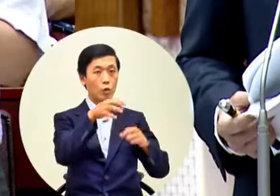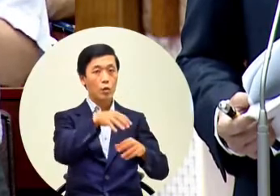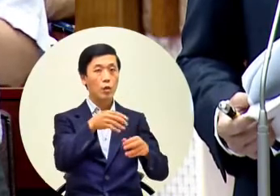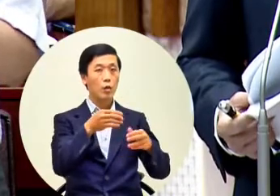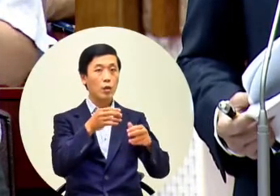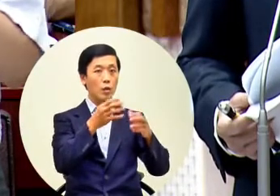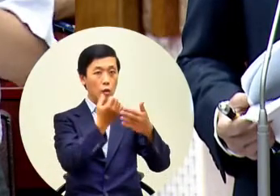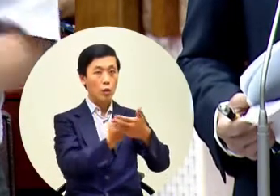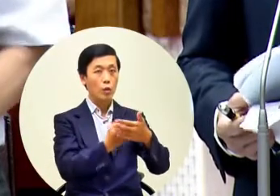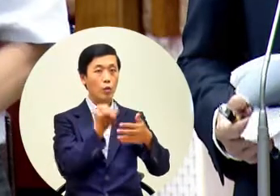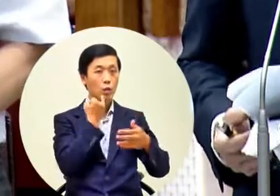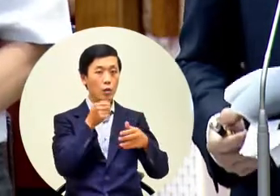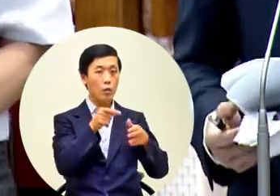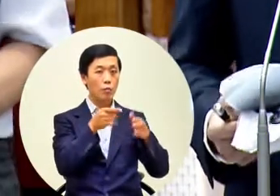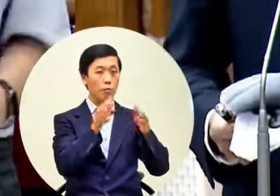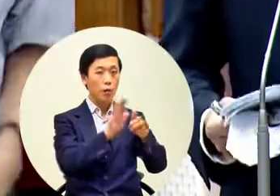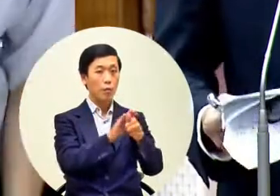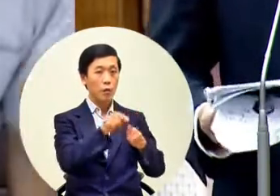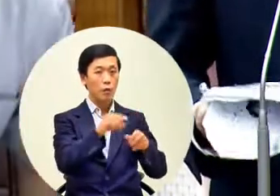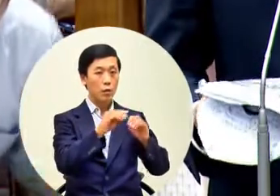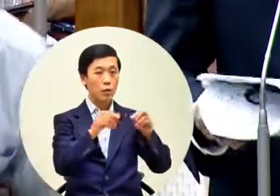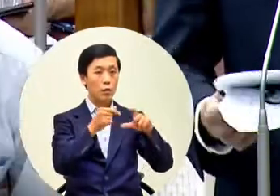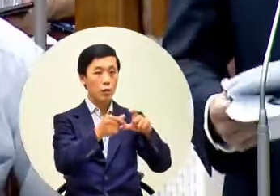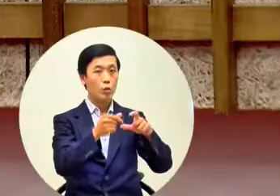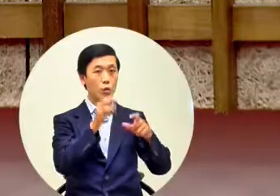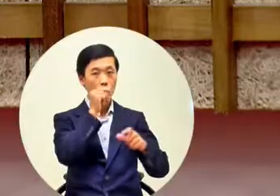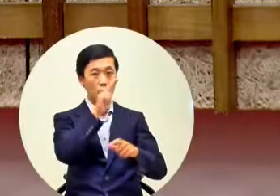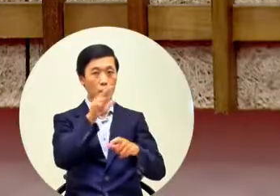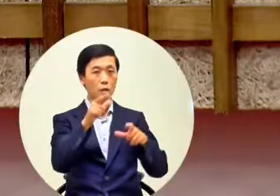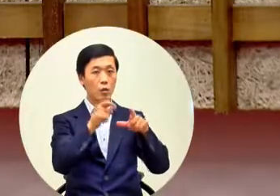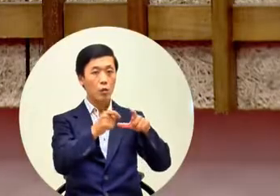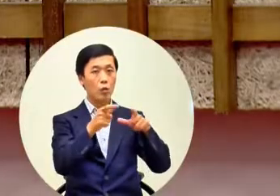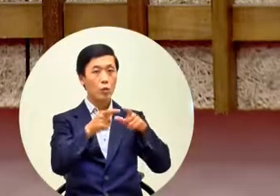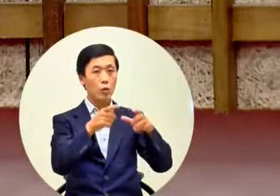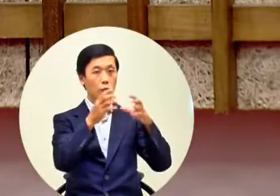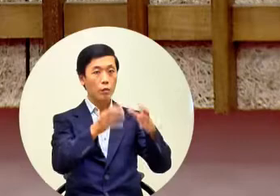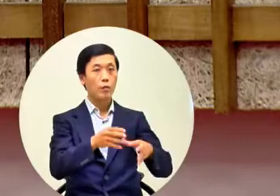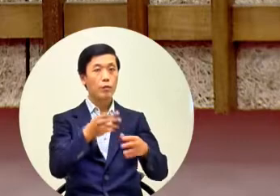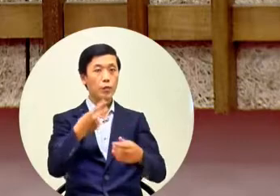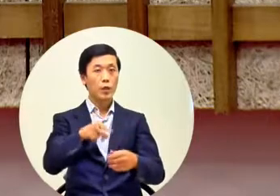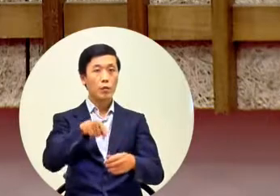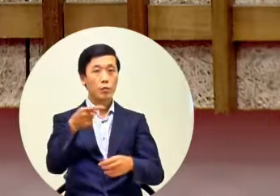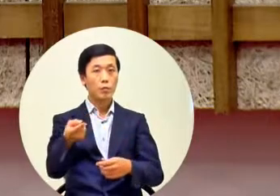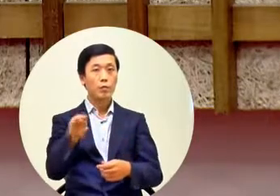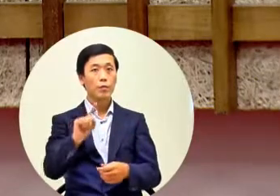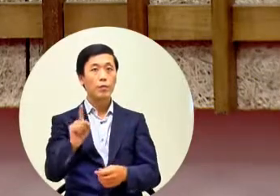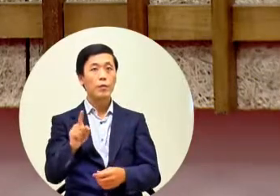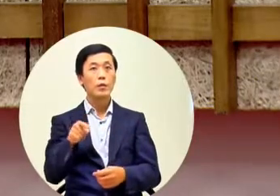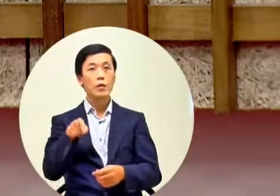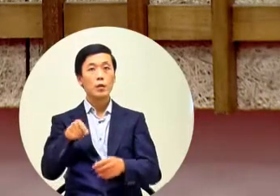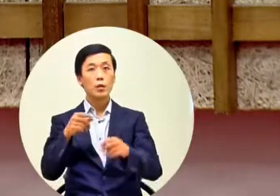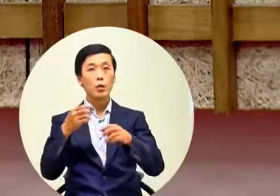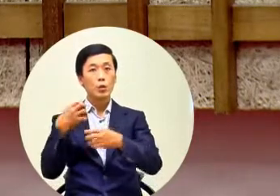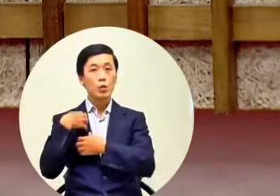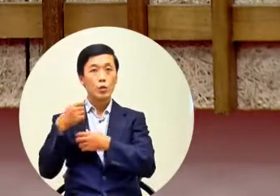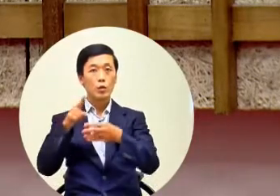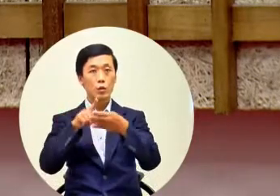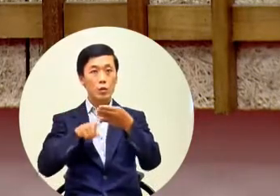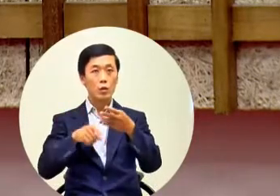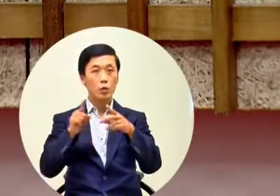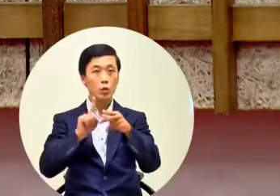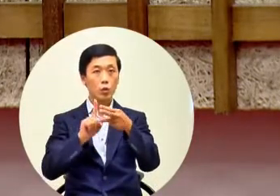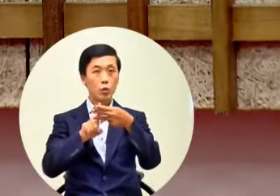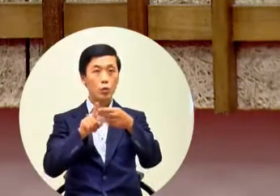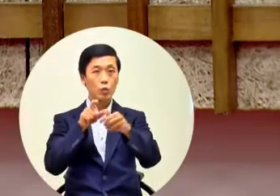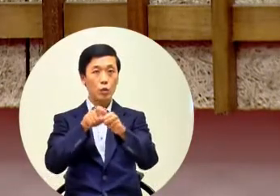有一个特色公园的产生。 好，谢谢局长。那我们看下一页。其实呢，这样军事主题的案例不是我